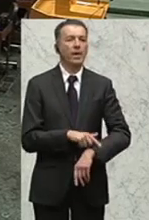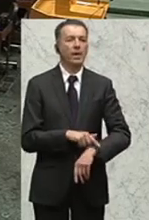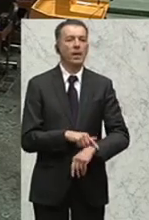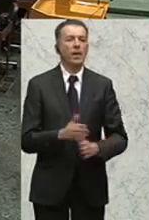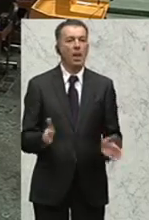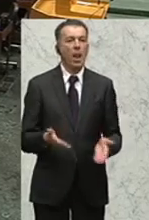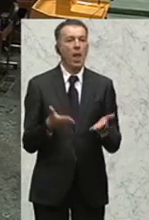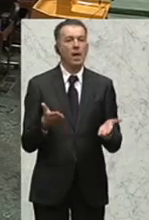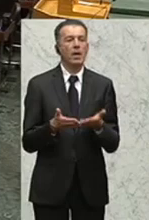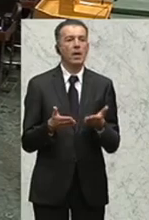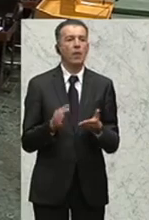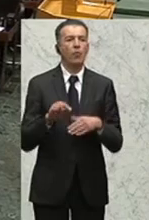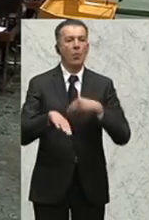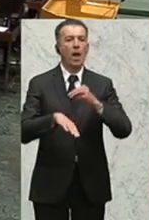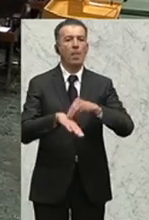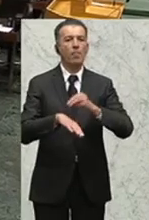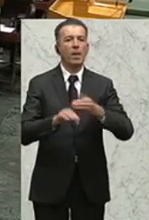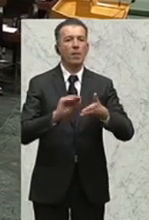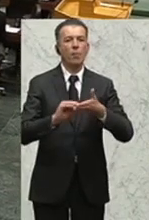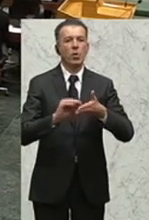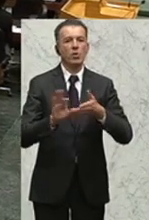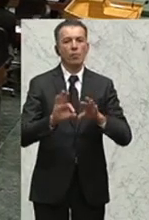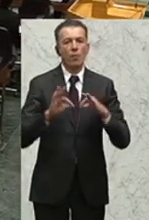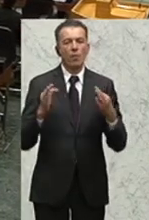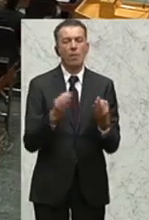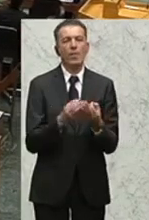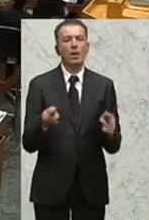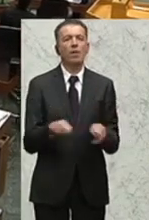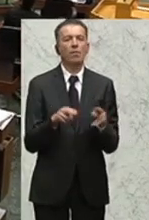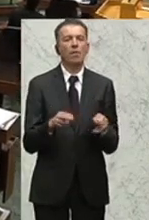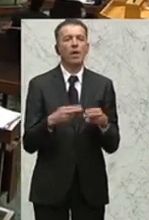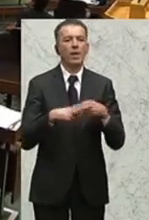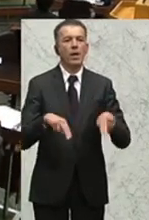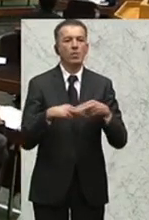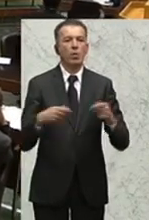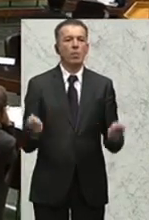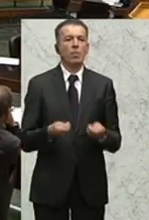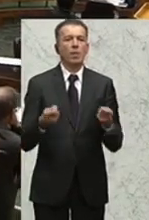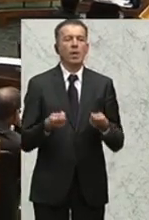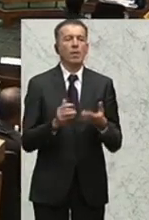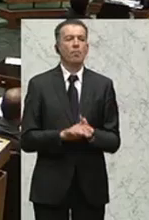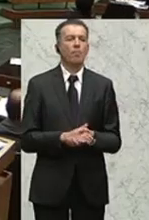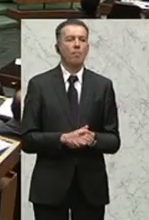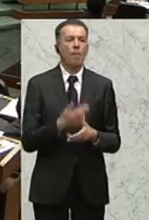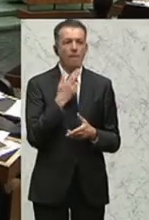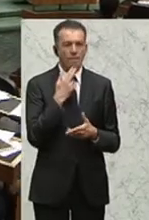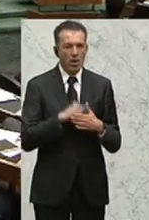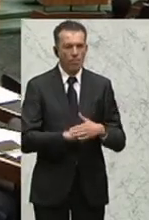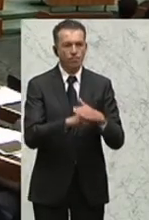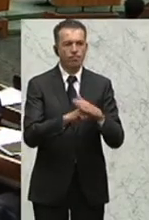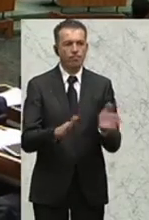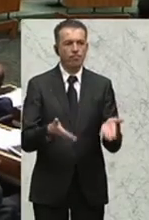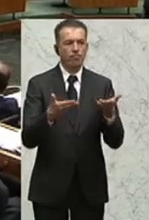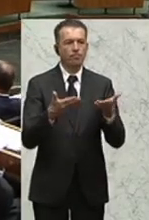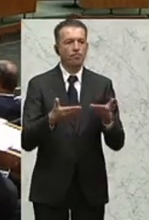von Erleichterungen der anmeldevorschriften für Familienangehörige in Gastronomie betetrieben wer dafür ist gebe